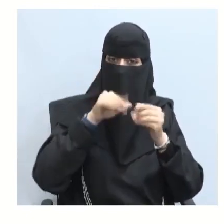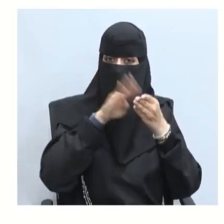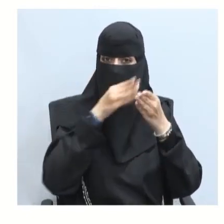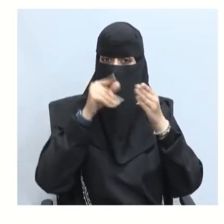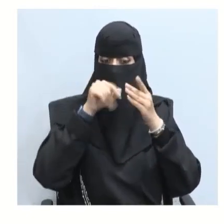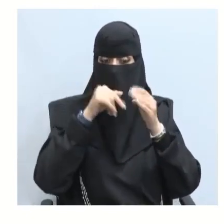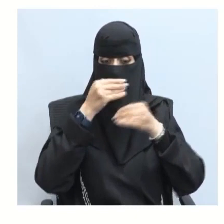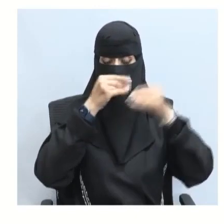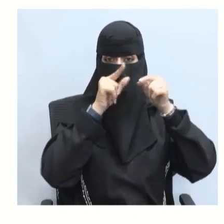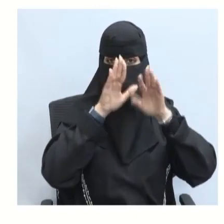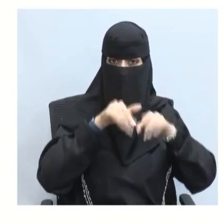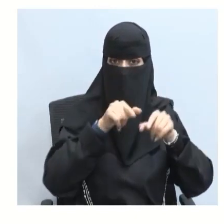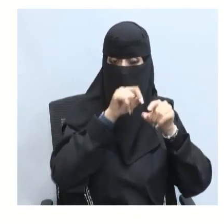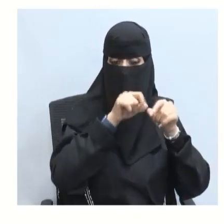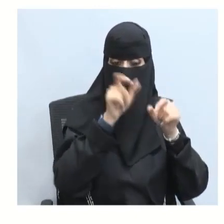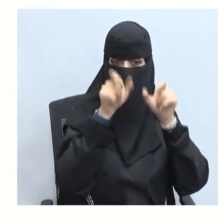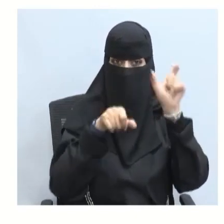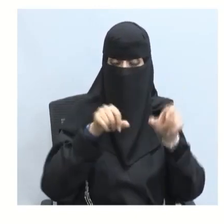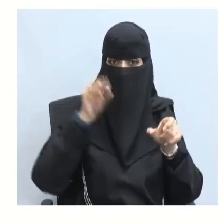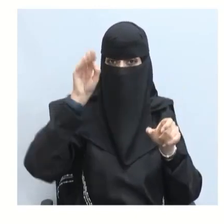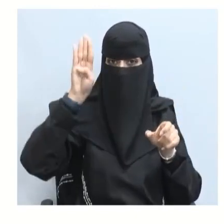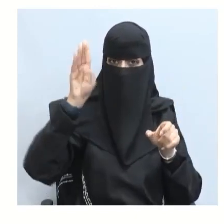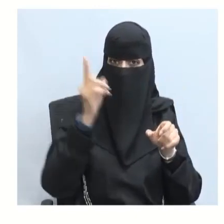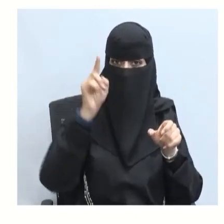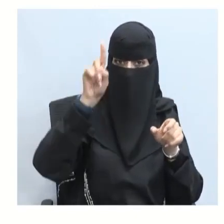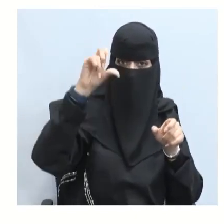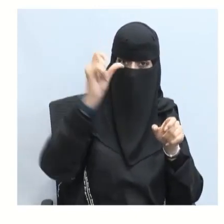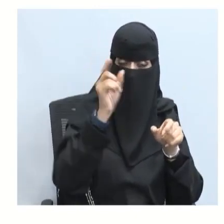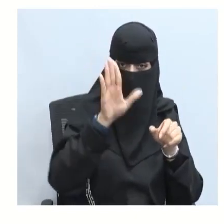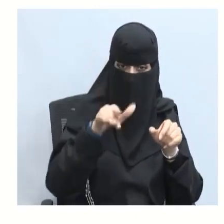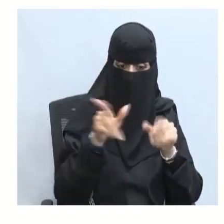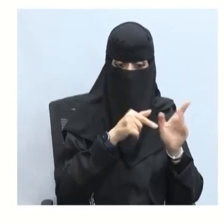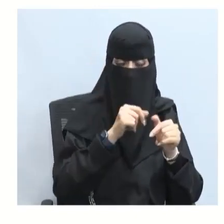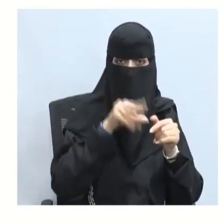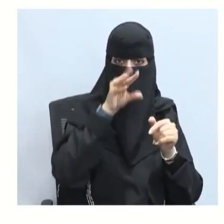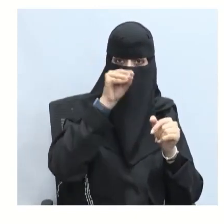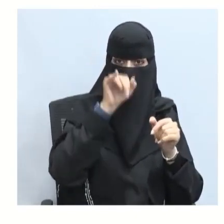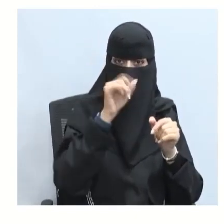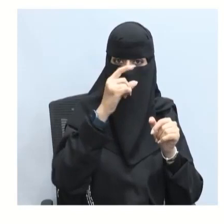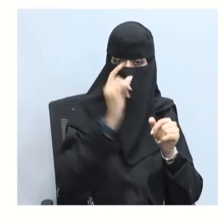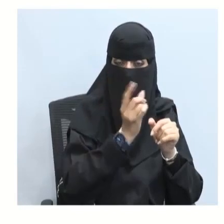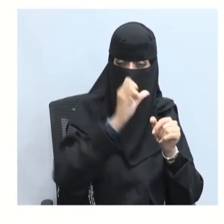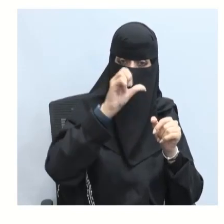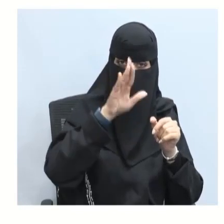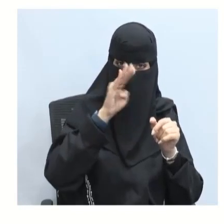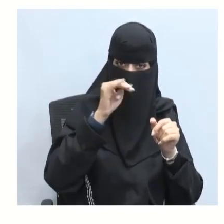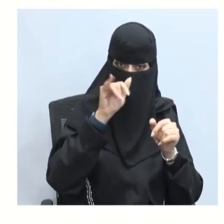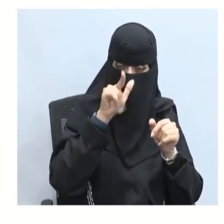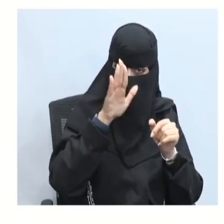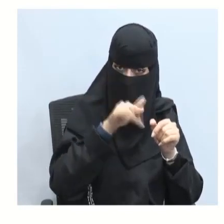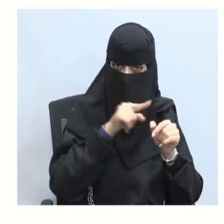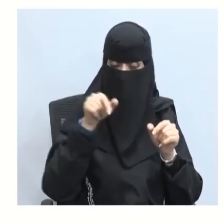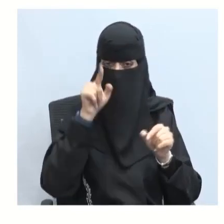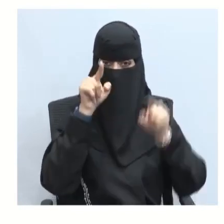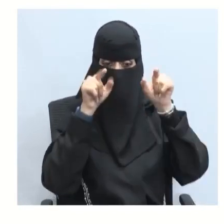بنائي عندما تكون عدد ذرات الكربون باثنين سيعطيني عدد ذرات الهيدروجين بسته عندما تكون ثلاث ذرات